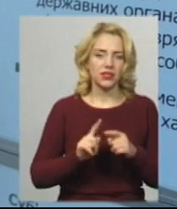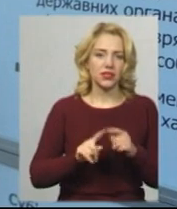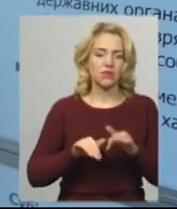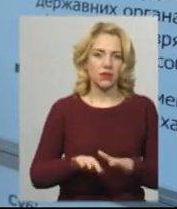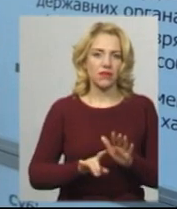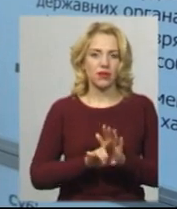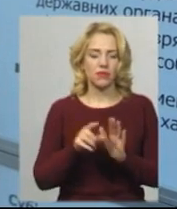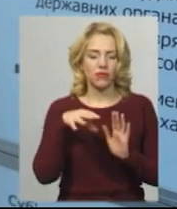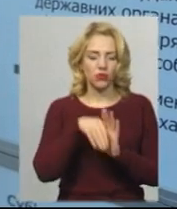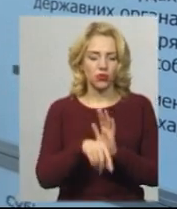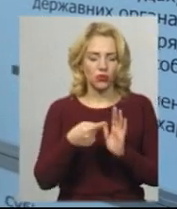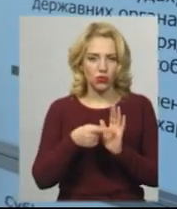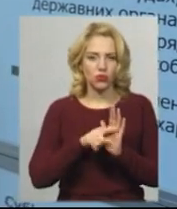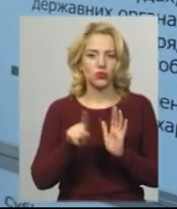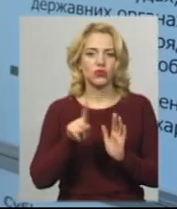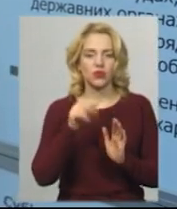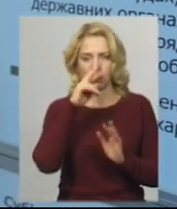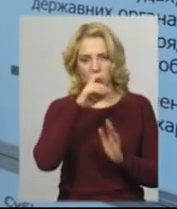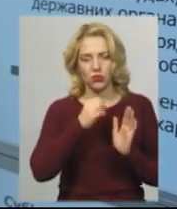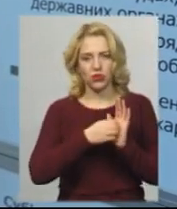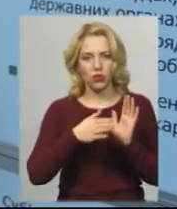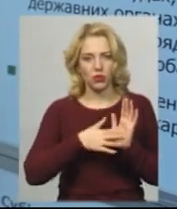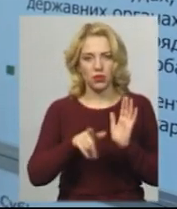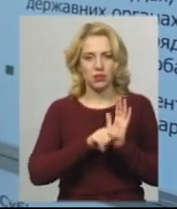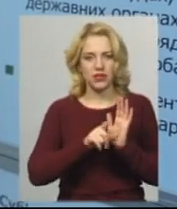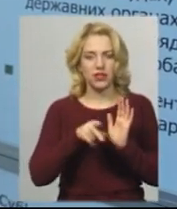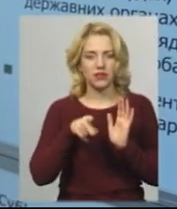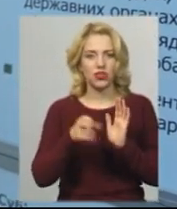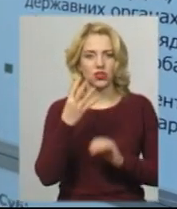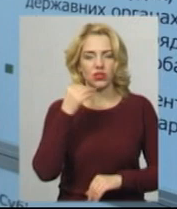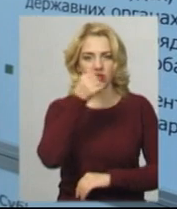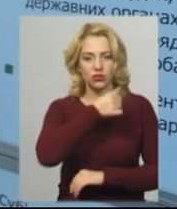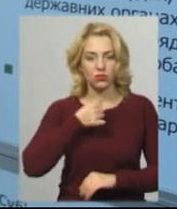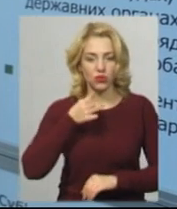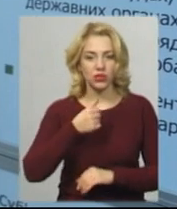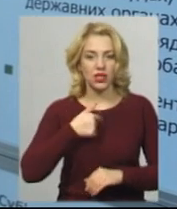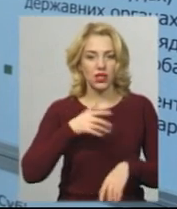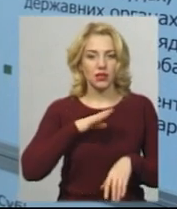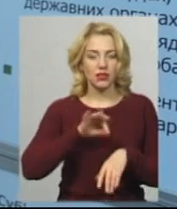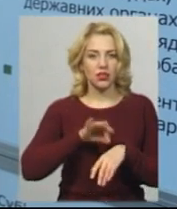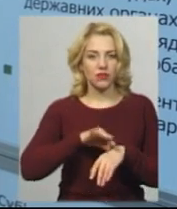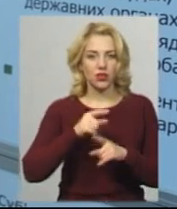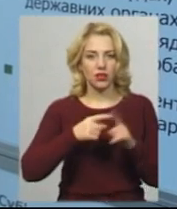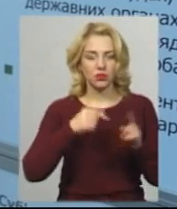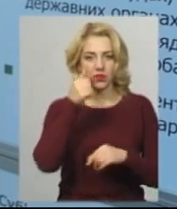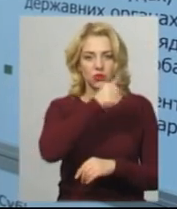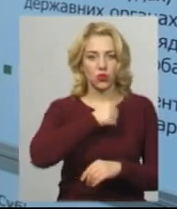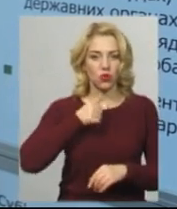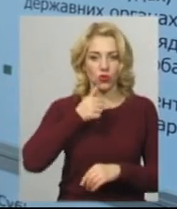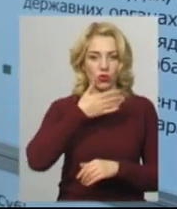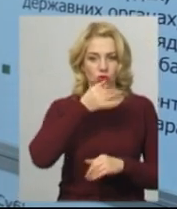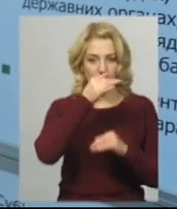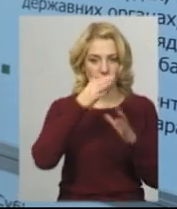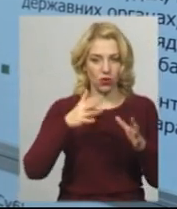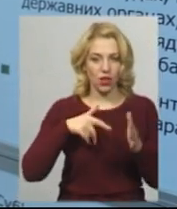що неправильно була нарахована пенсія у 2013 році. Я захворіла, півроку не